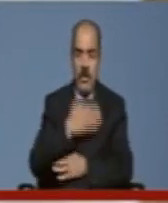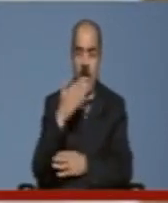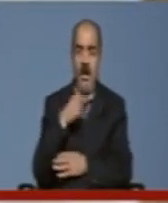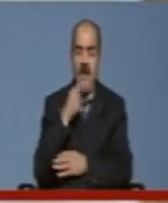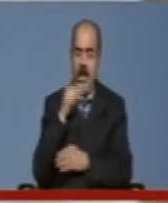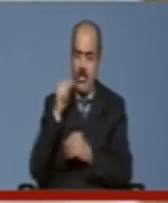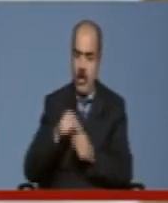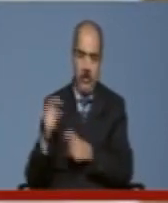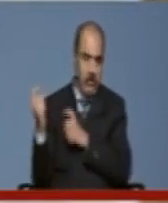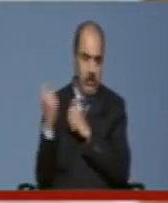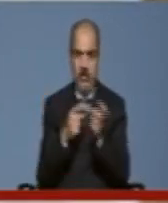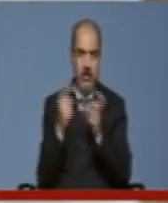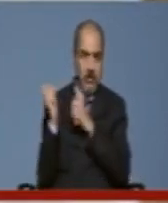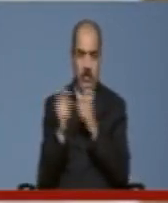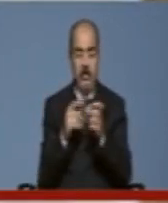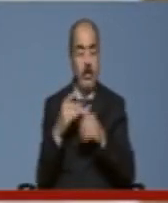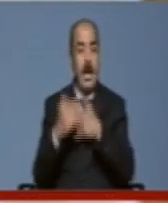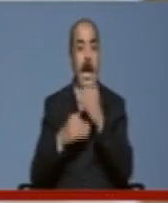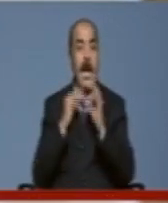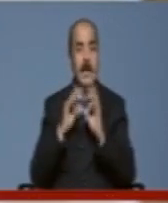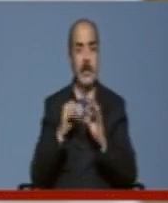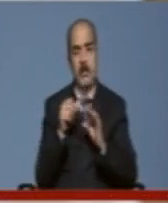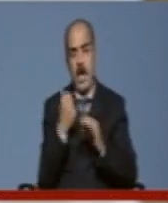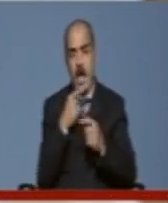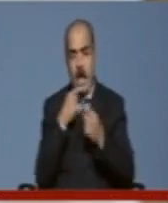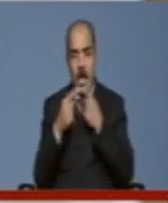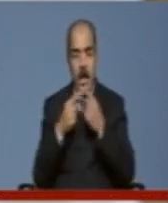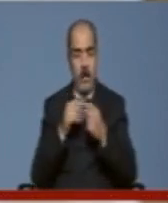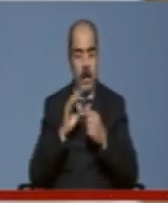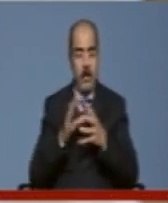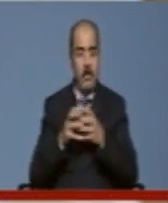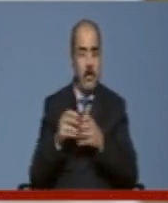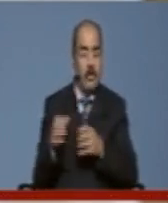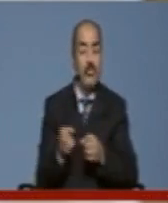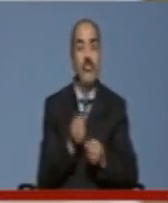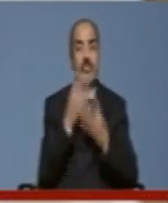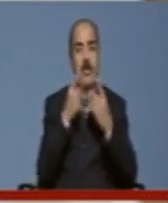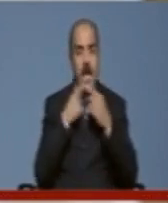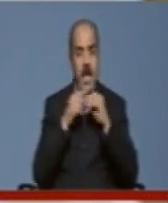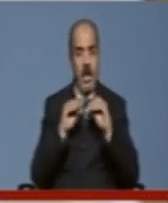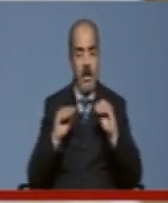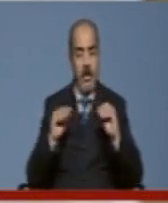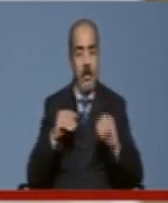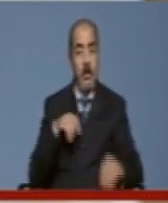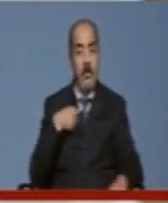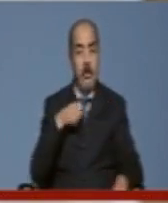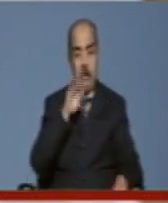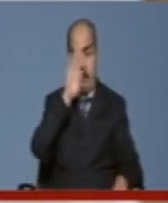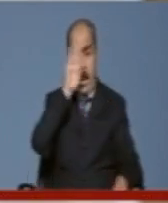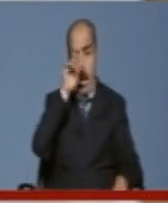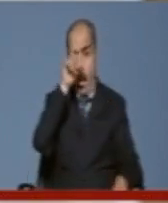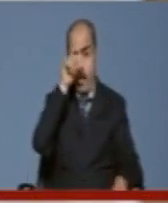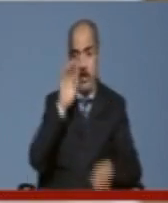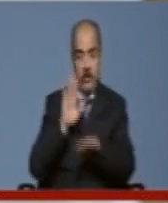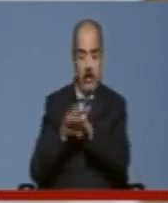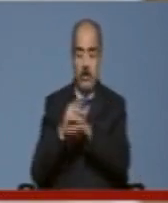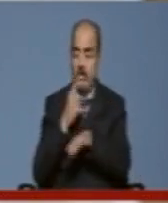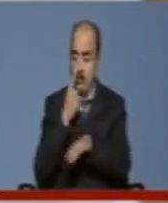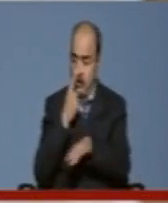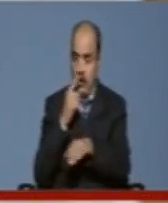لقد تكلمت عن هذا الموضوع بالأمس وصباح اليوم مع جلالة ملك الأردن، وهو ملتزم